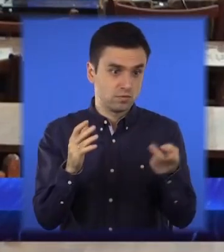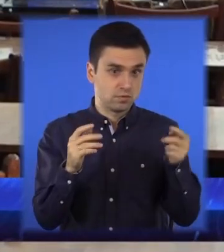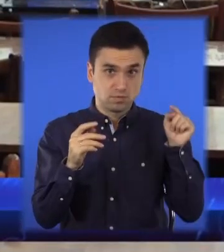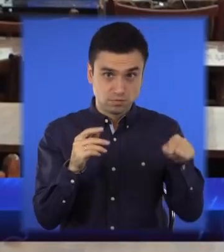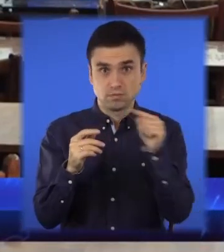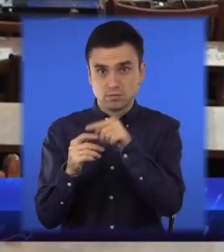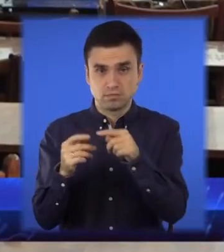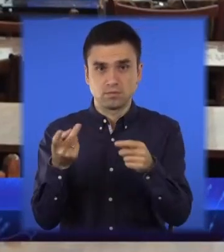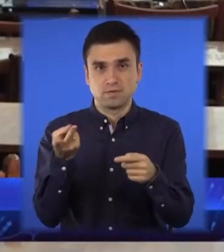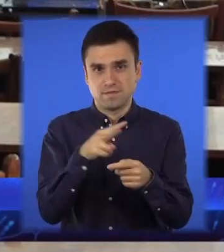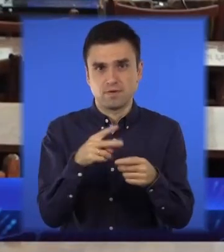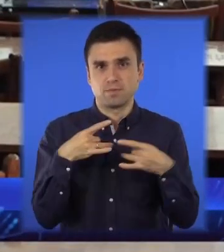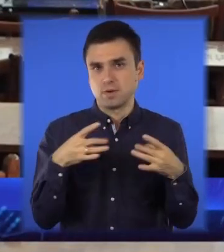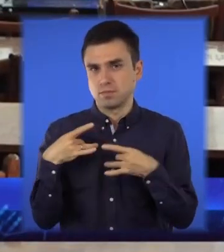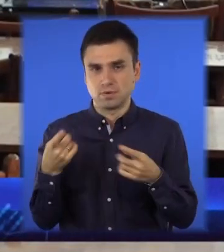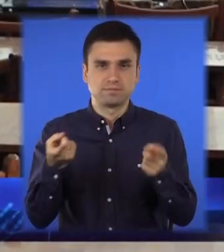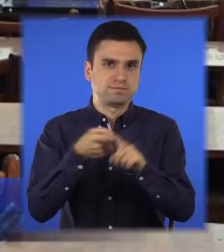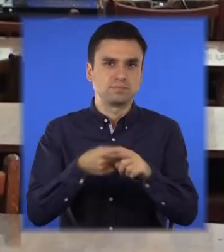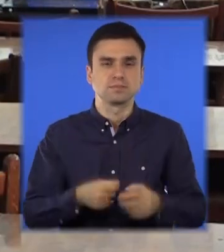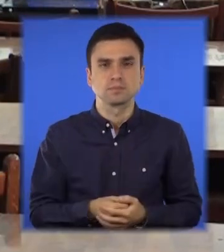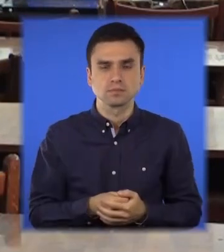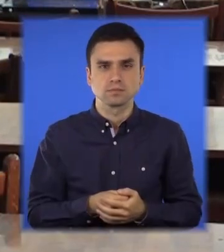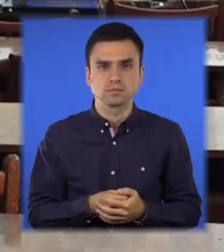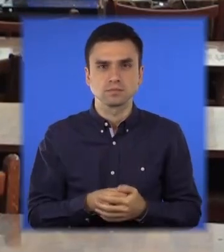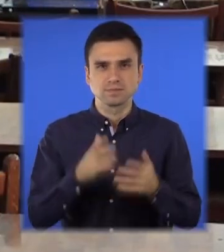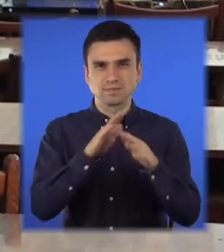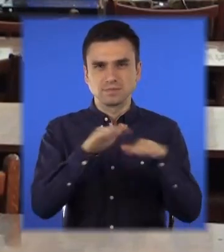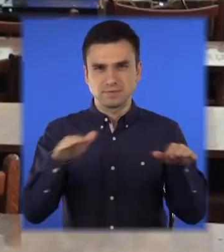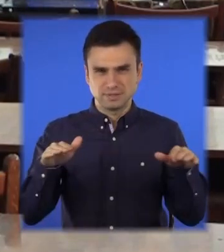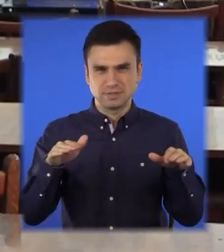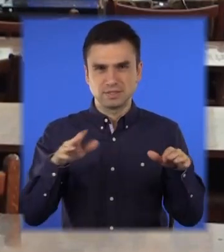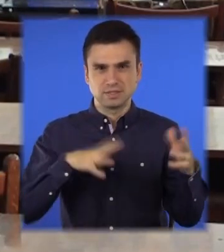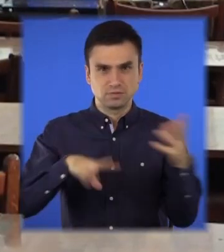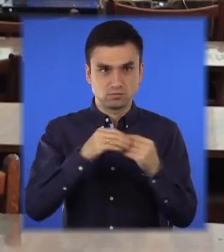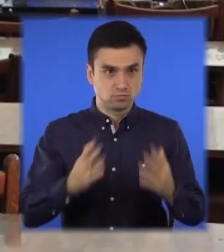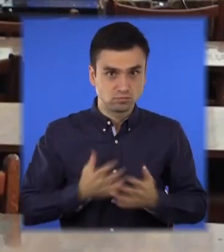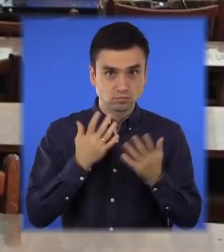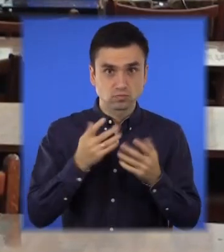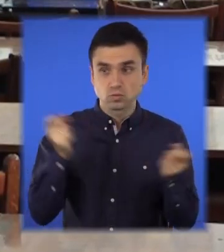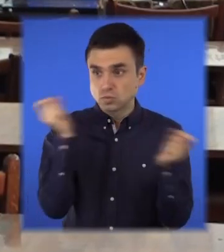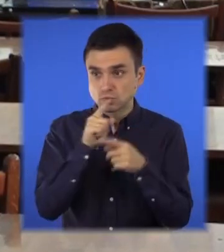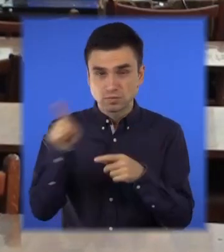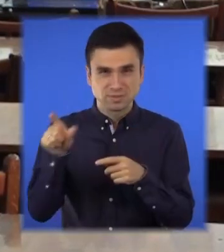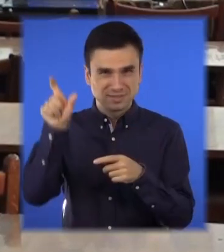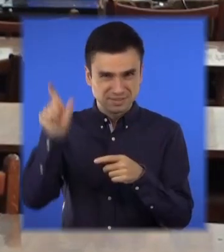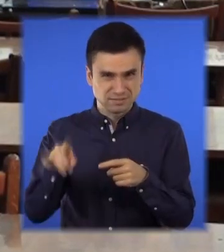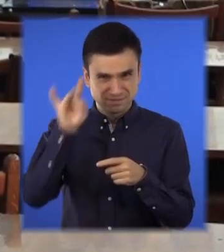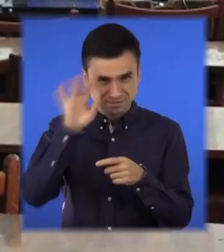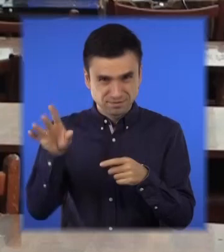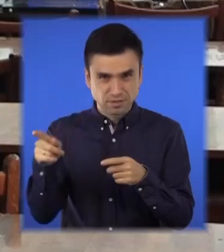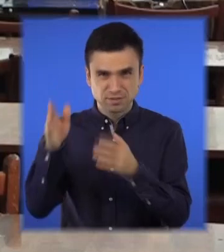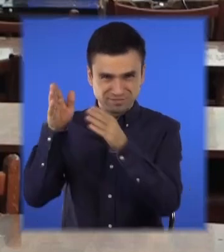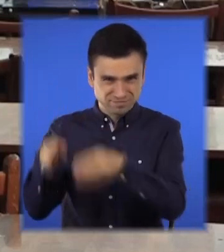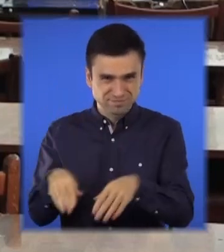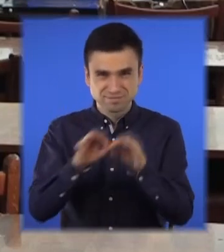загальної педагогіки. І коли ми їм запропонували провести цей захід, студенти активно долучилися до